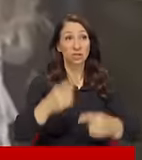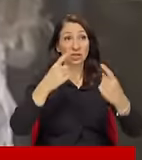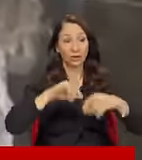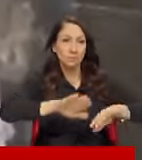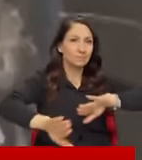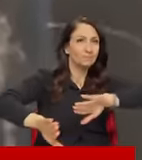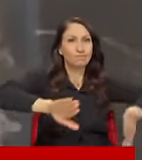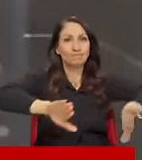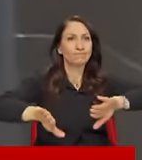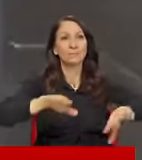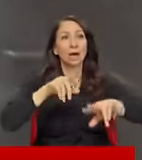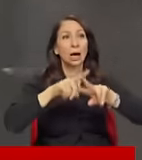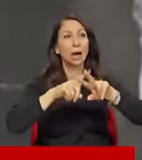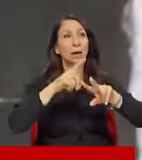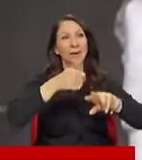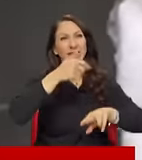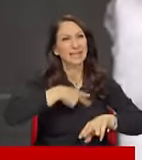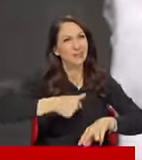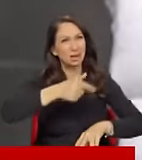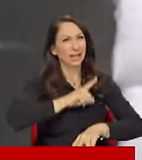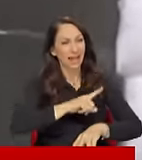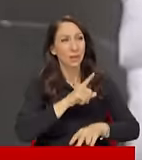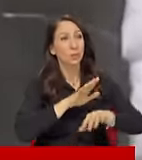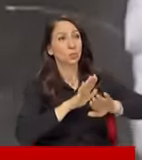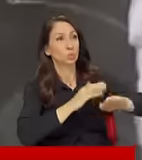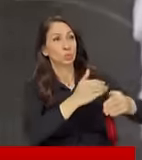Çevredekiler araya girerek Aputkan'ı uzaklaştırdı.